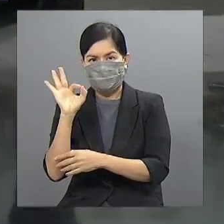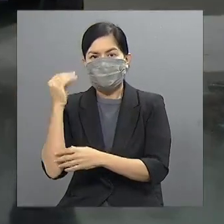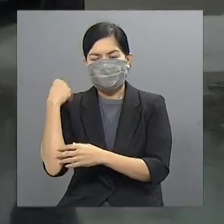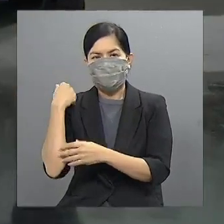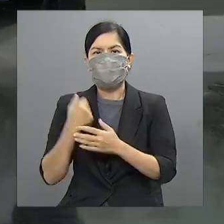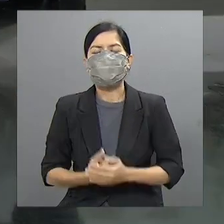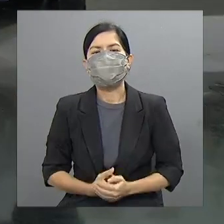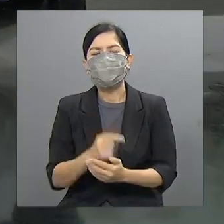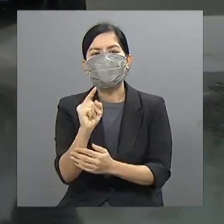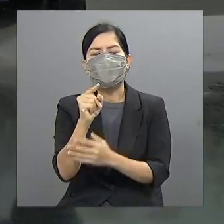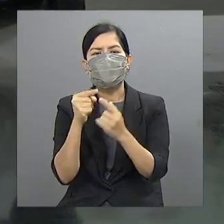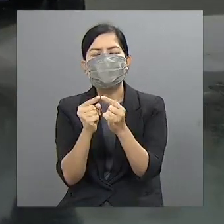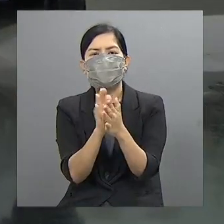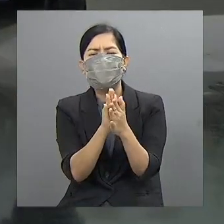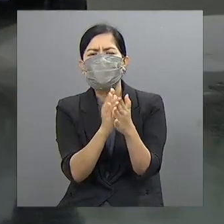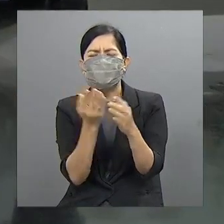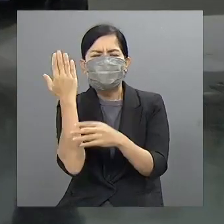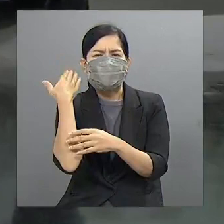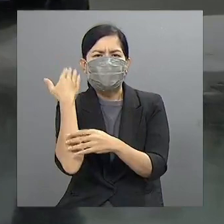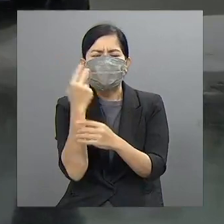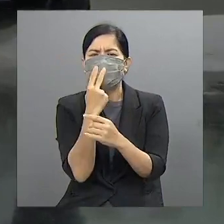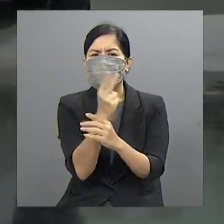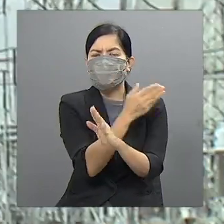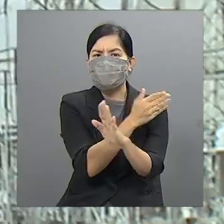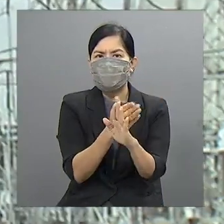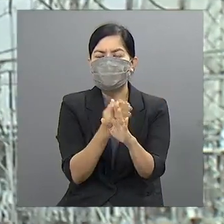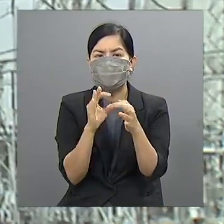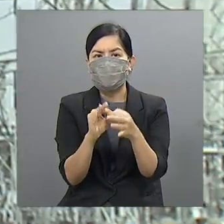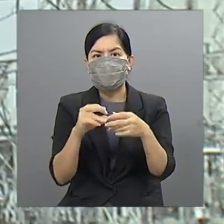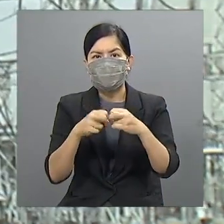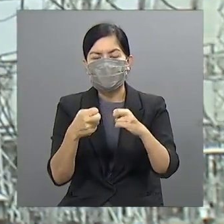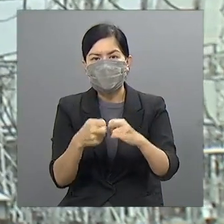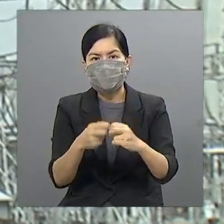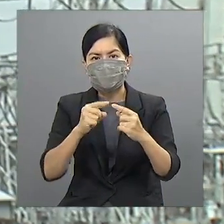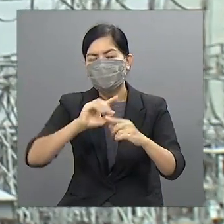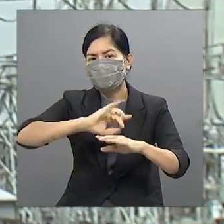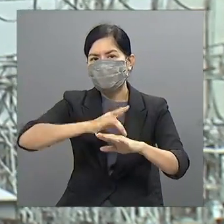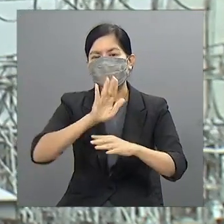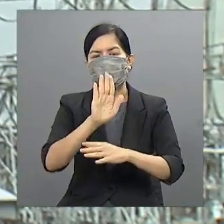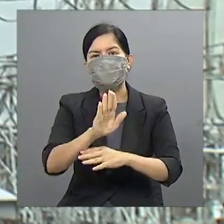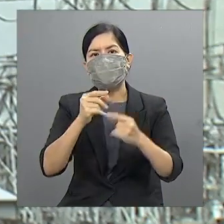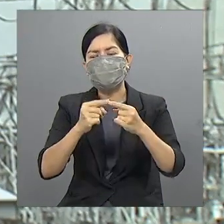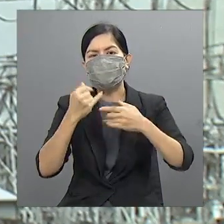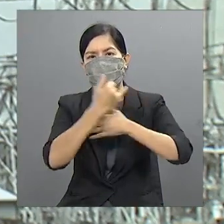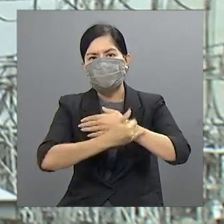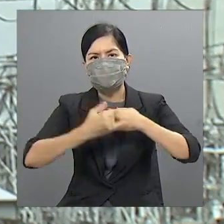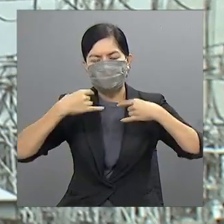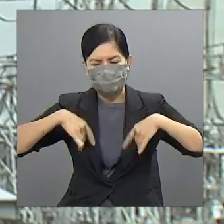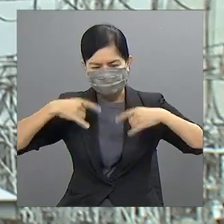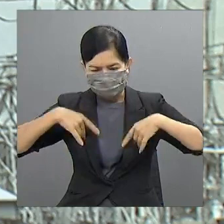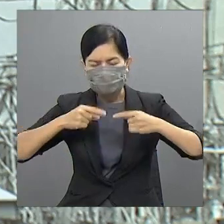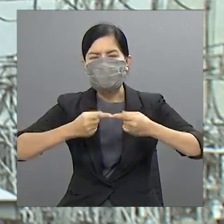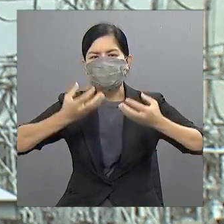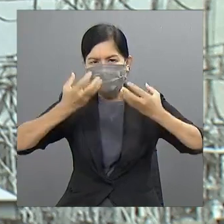นไปในแต่ละปีเนี่ยสถานการณ์เรื่องของภัยธรรมชาติที่เกิดขึ้นกับออสเตรเลียรุนแรงขึ้นเรื่อยๆนะคะหนักข้อขึ้นเรื่อยๆ